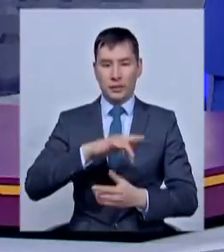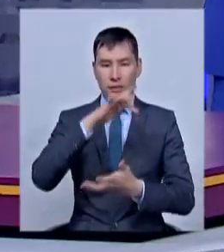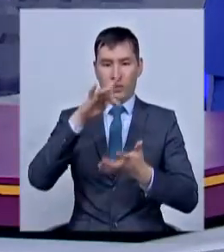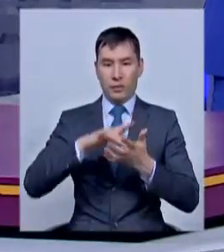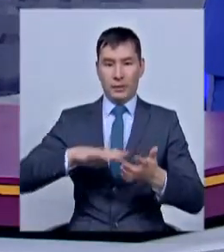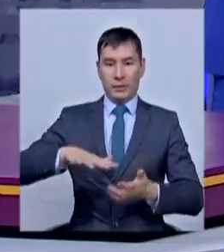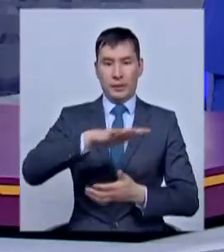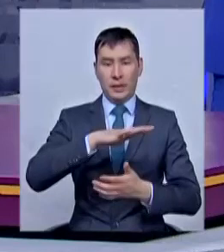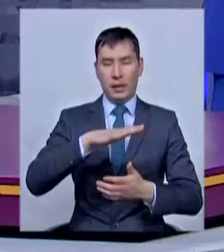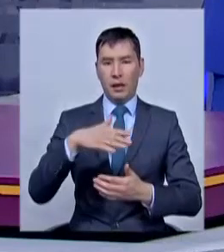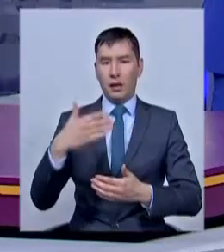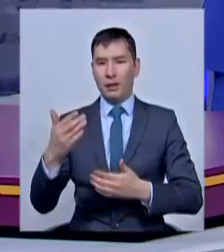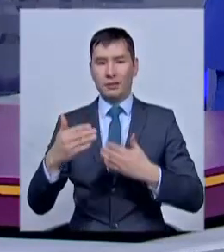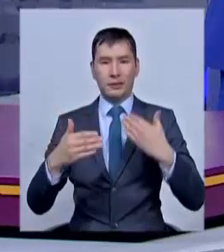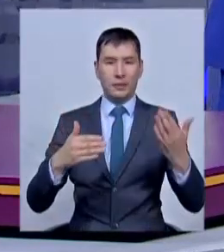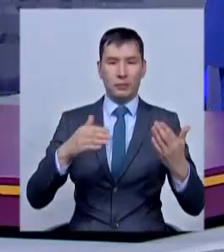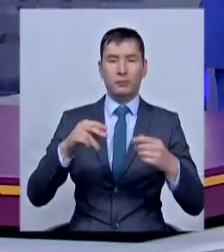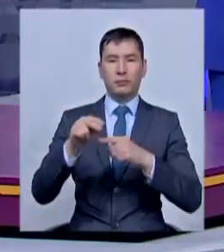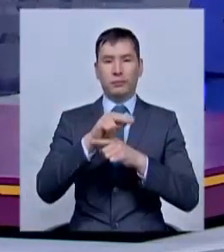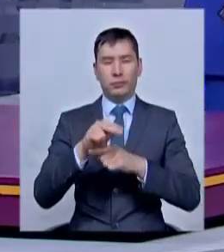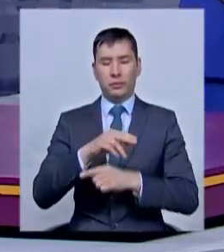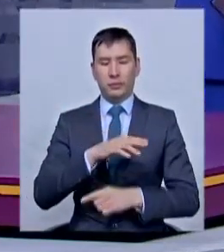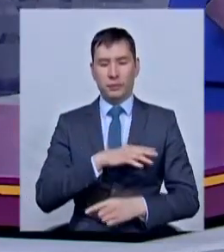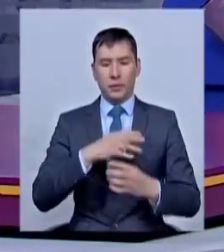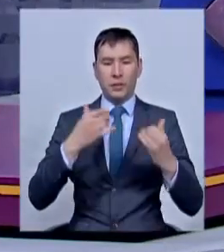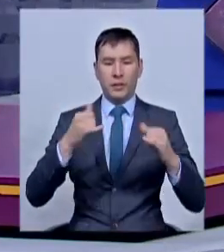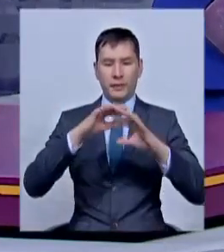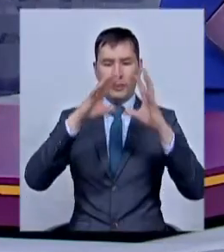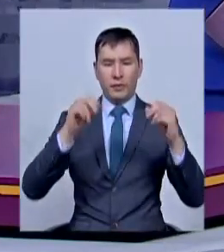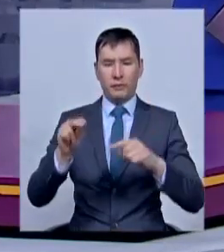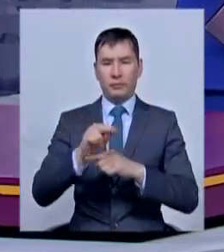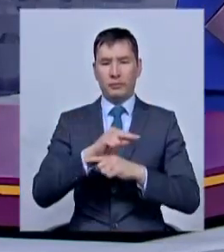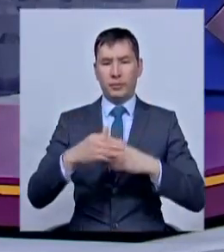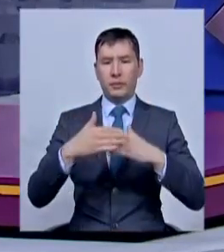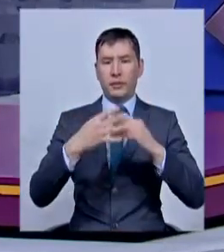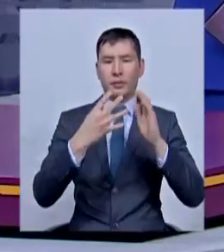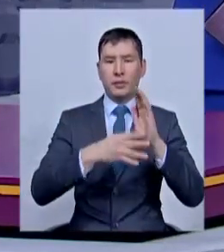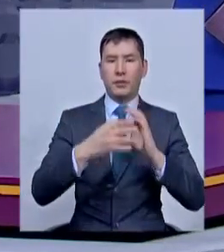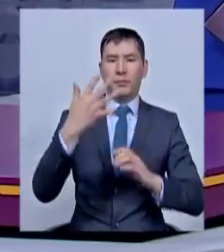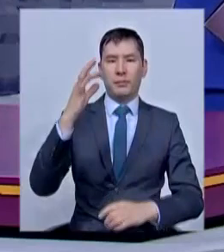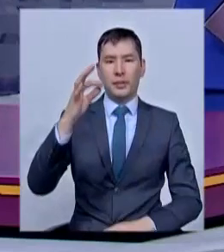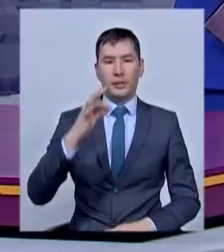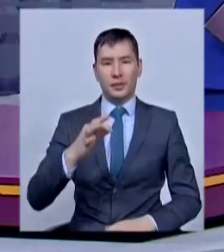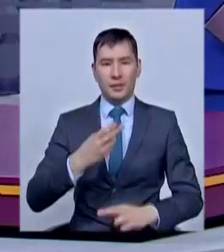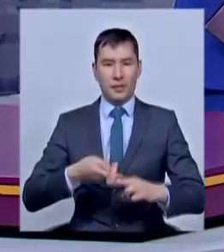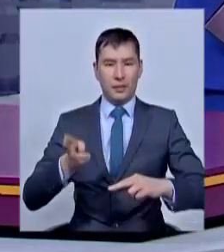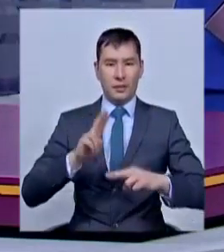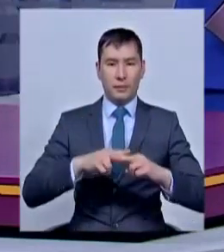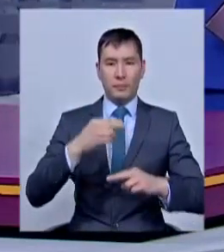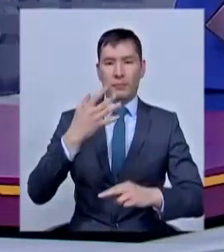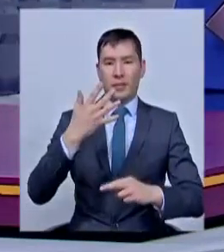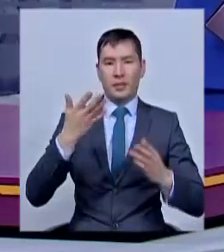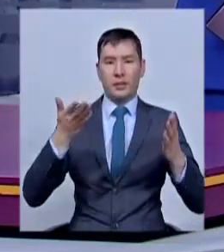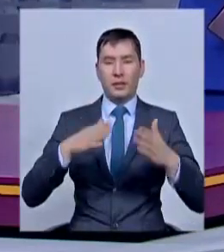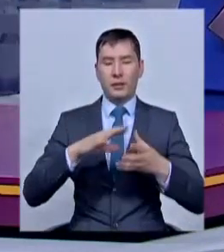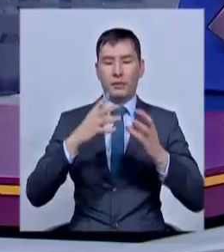инфрақұрылымын жақсартуға аса басымдық берілген. Қазір барлық жұмыстың 95% аяқталды. Әріптесім Ұлағат Арғынұлы